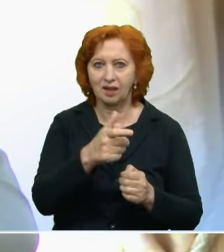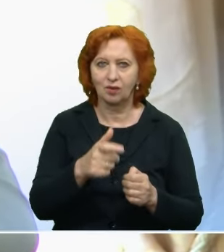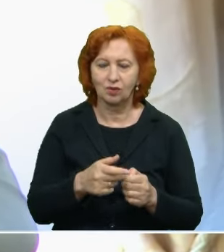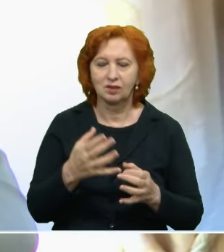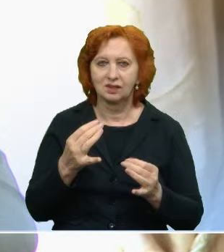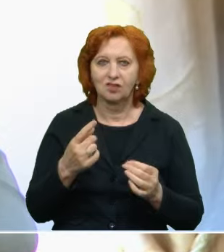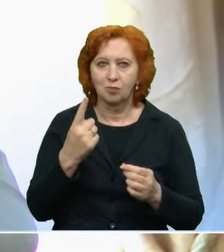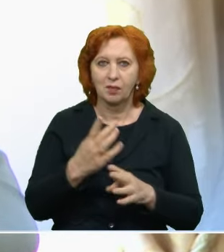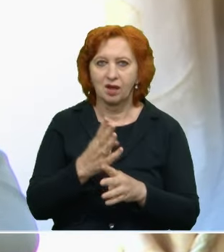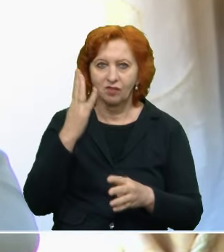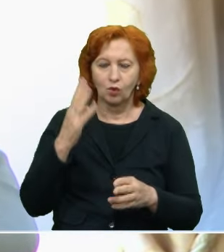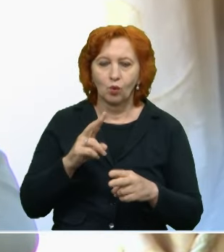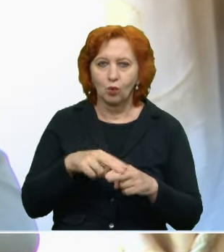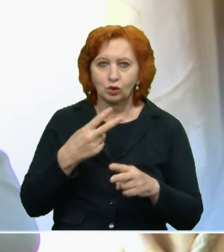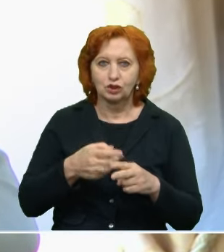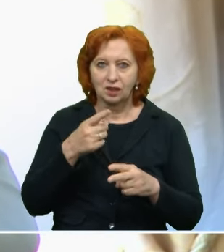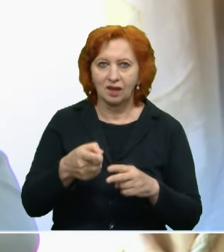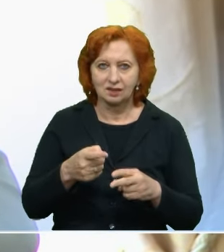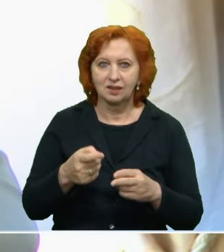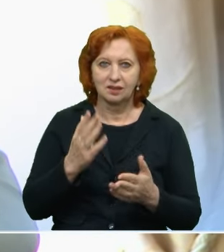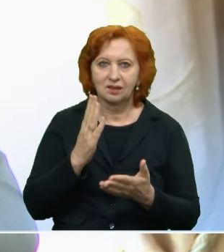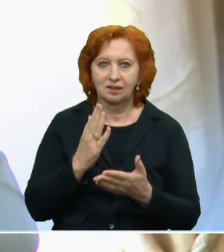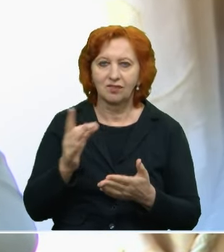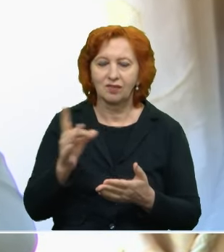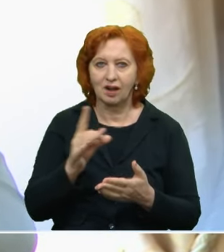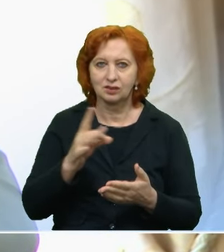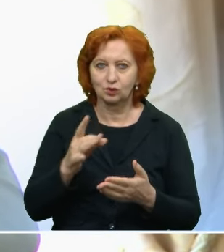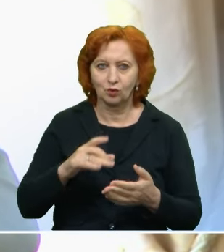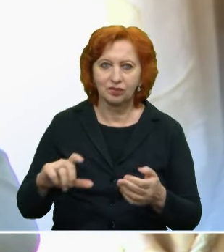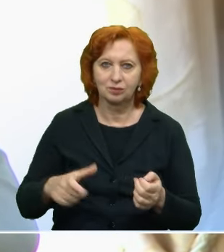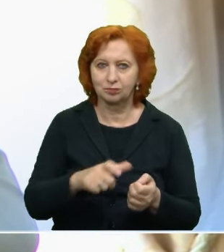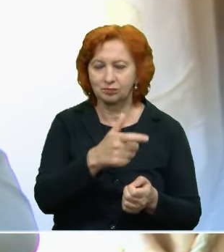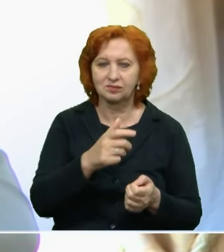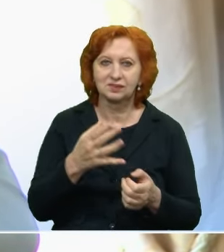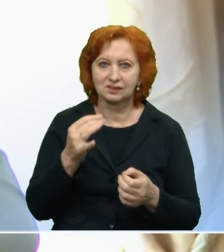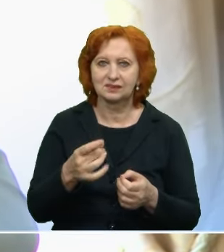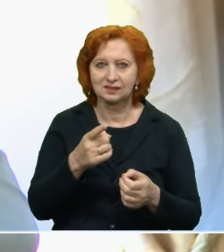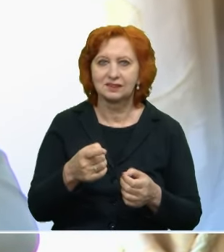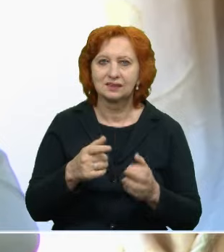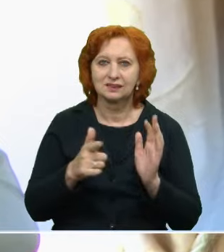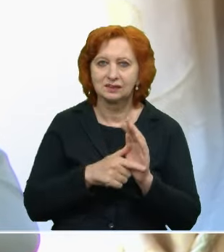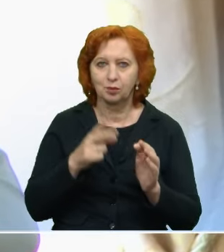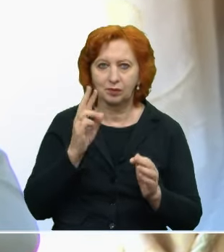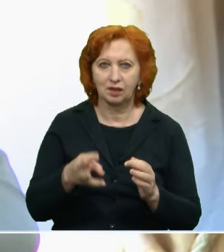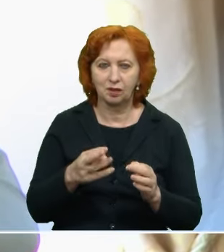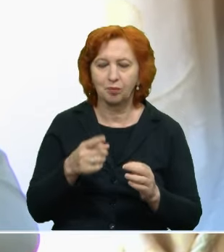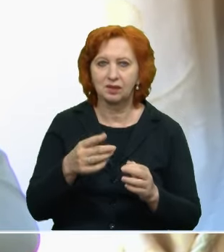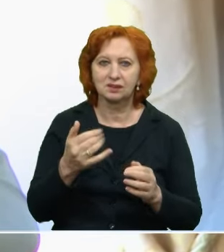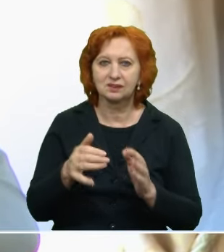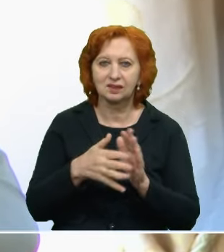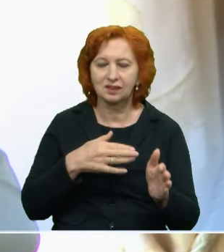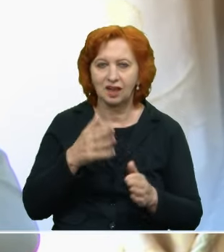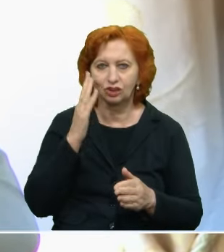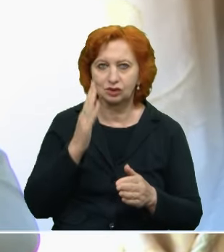первую очередь это река Темирника, без стока до низового водохранилища в городе Ростове-на-Дону, 8,5 километра. Двух участков высел